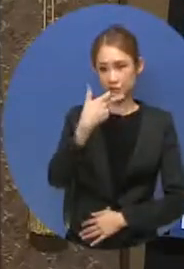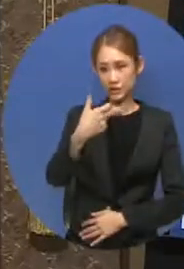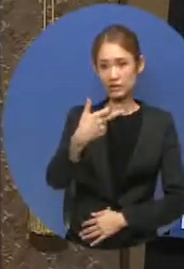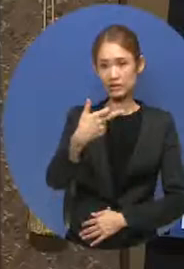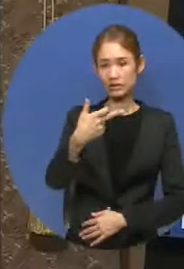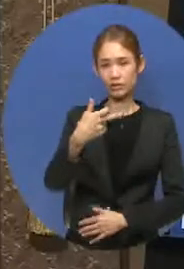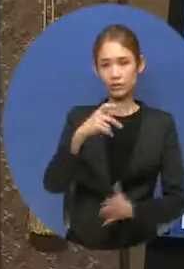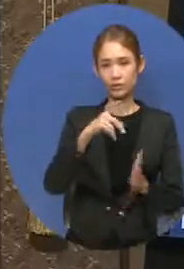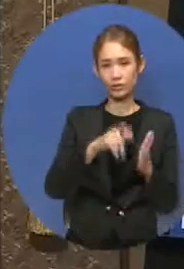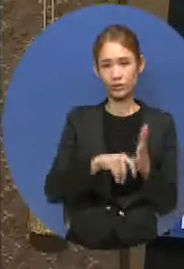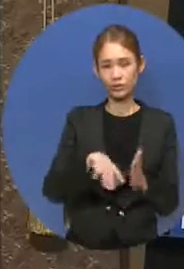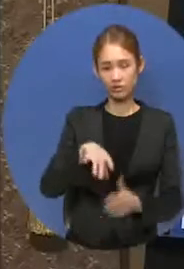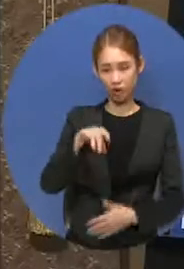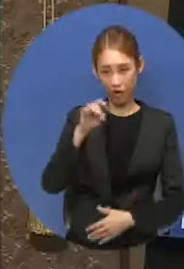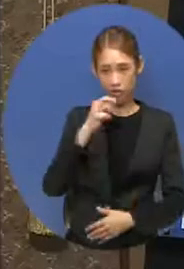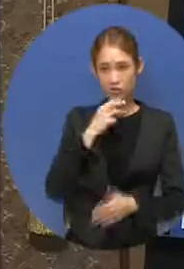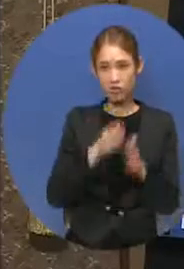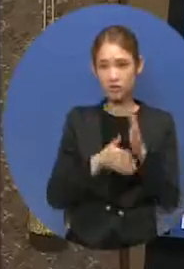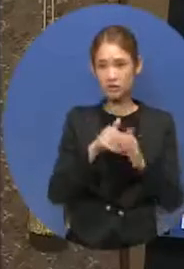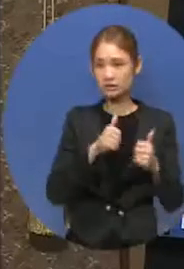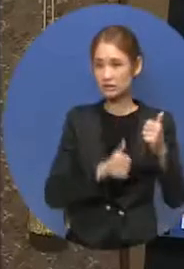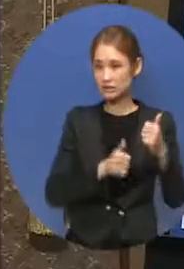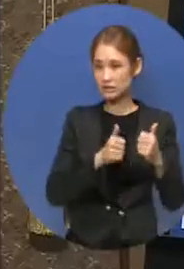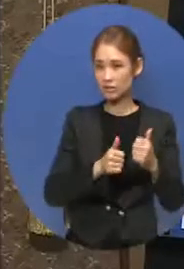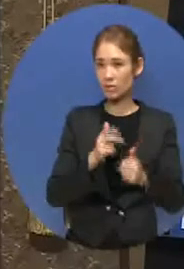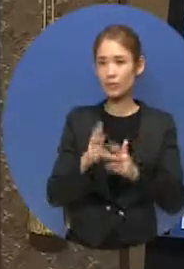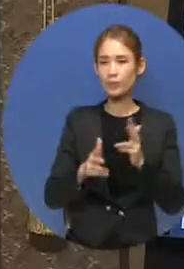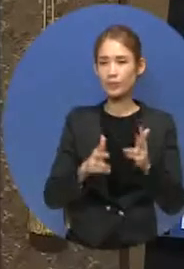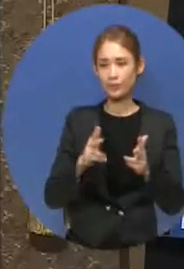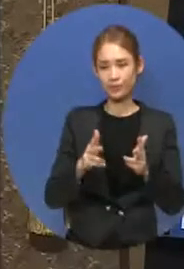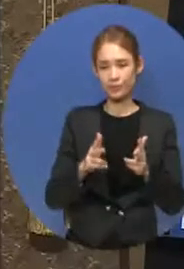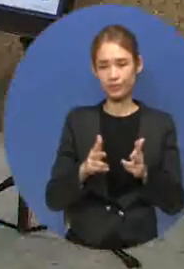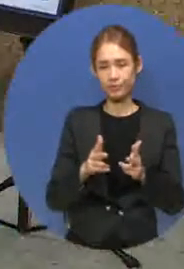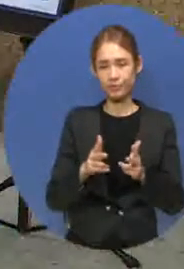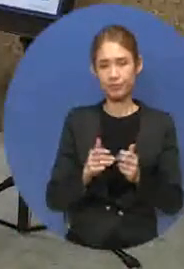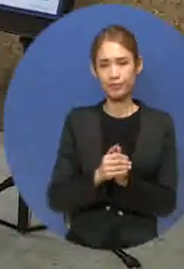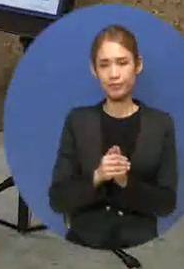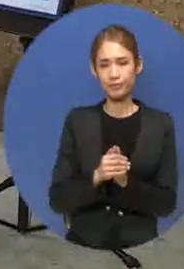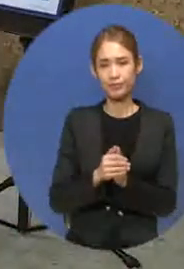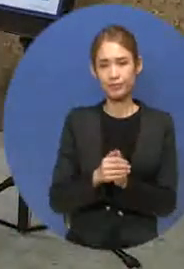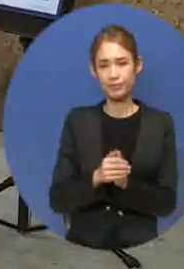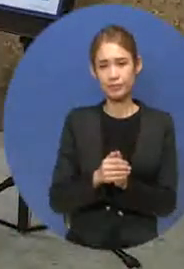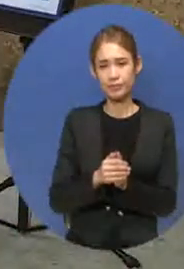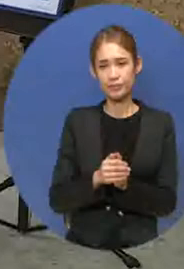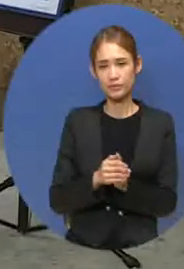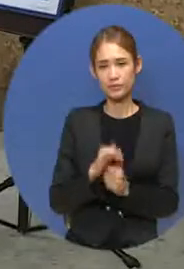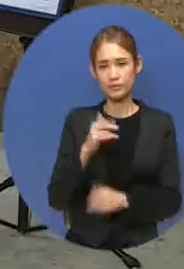처음으로 서울시가 시범사업을 하게 되었던 겁니다.